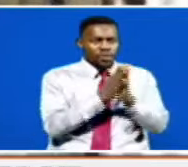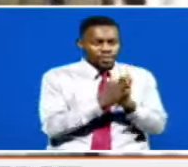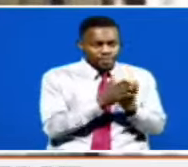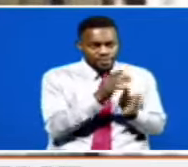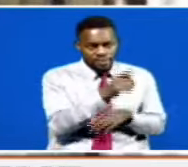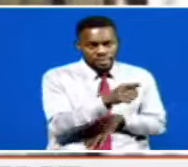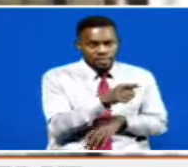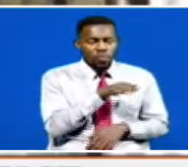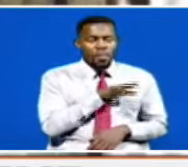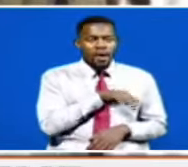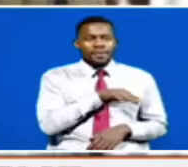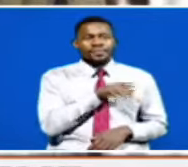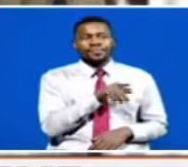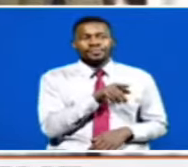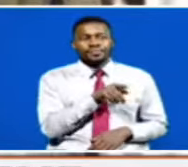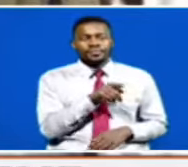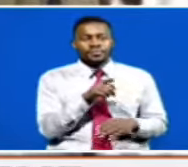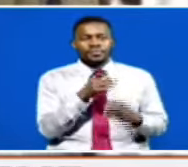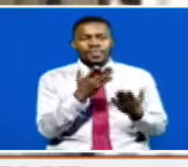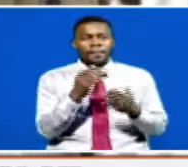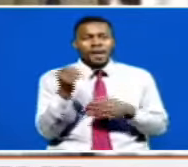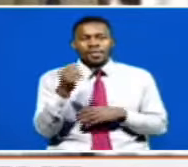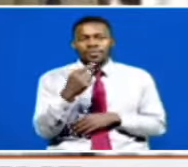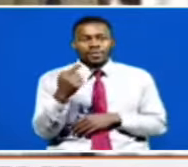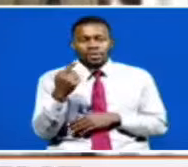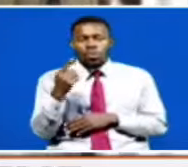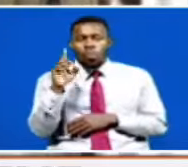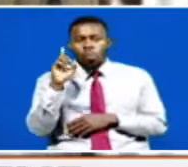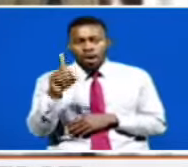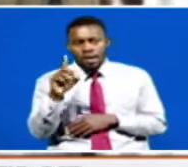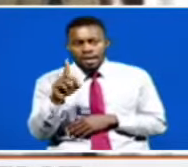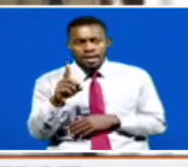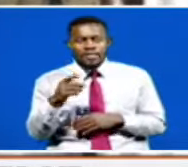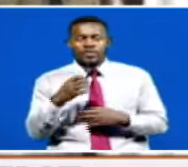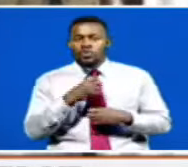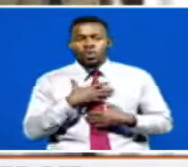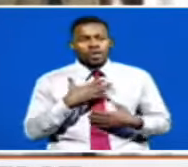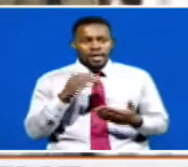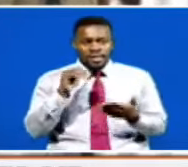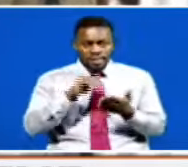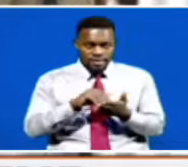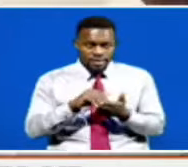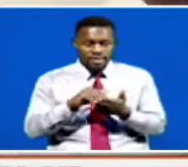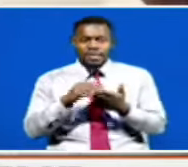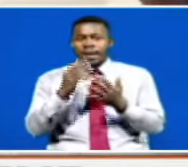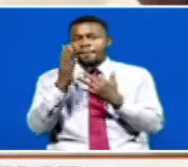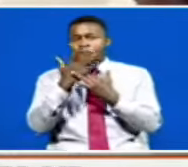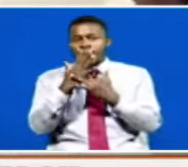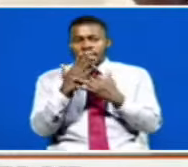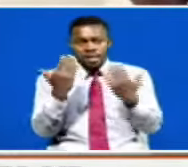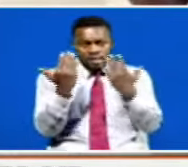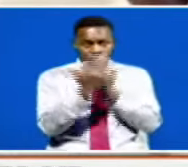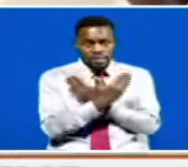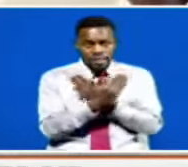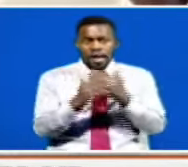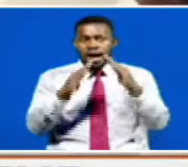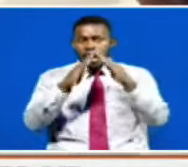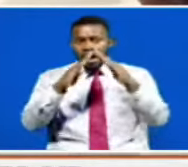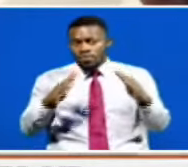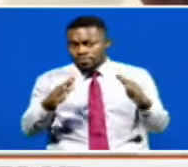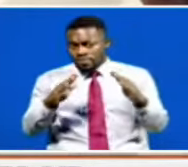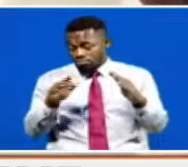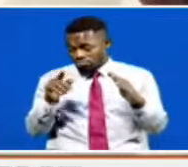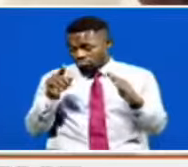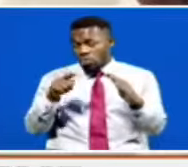ndiko kisa cha kushtusha zaidi na kushangaza kilipotokea. Mwendo wa saa 7 usiku wa manane, nyumba alimokuwa Kennedy